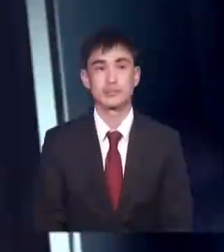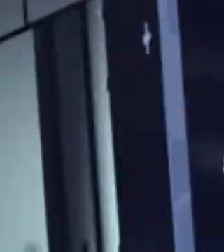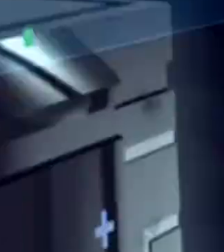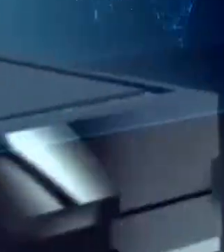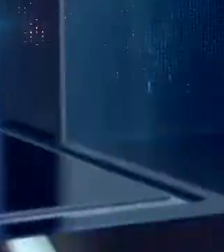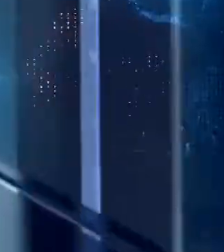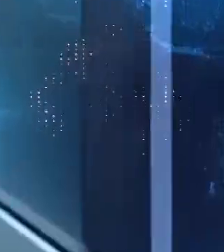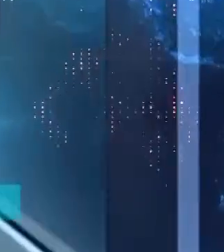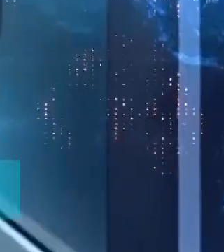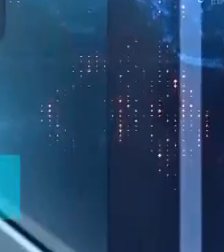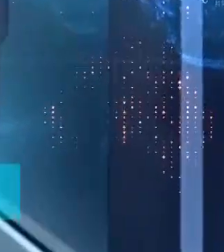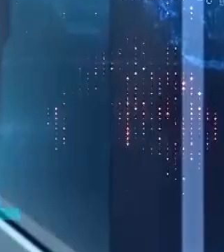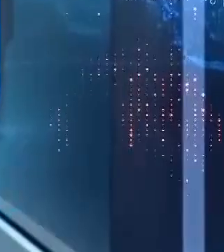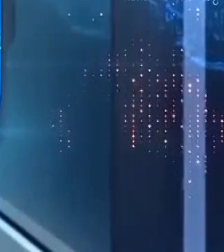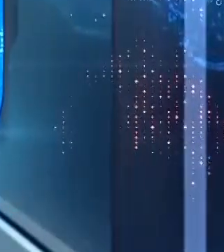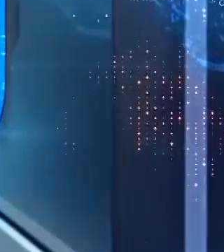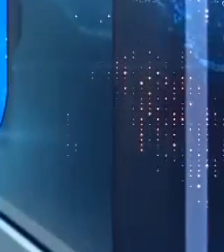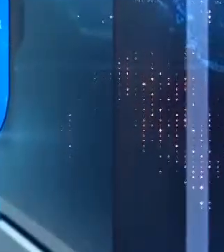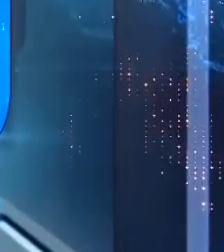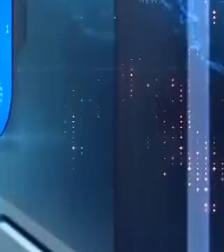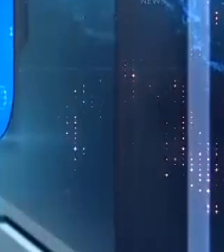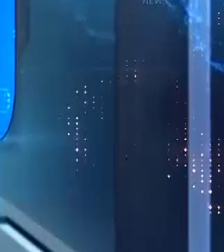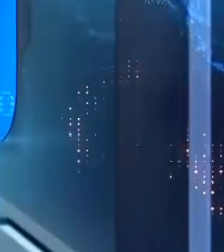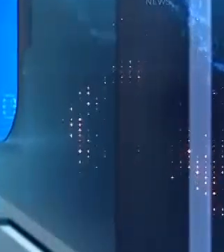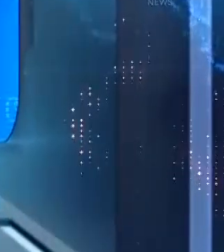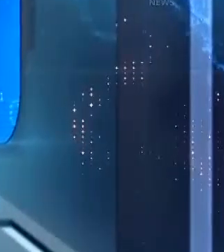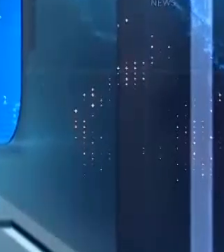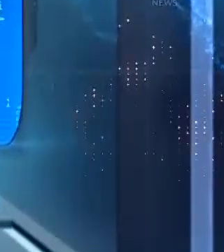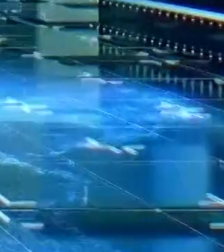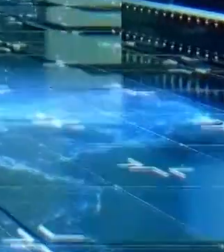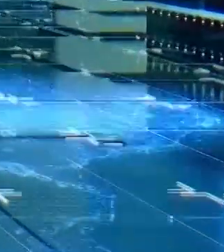Тимиргалиева, Аяулым Журсынкызы, Жандос Умарбай, телерадиокомпания ЖТСУ.